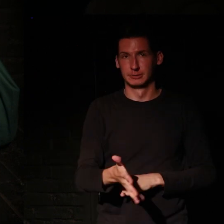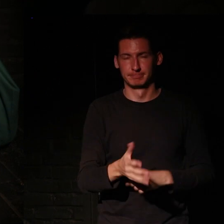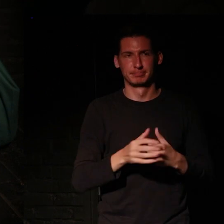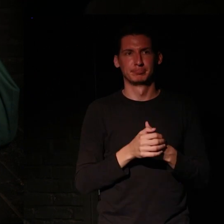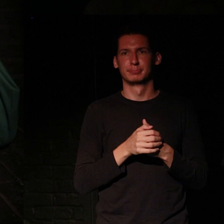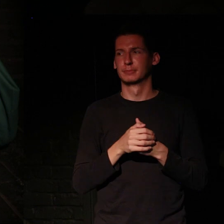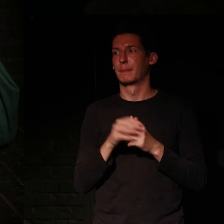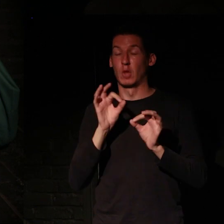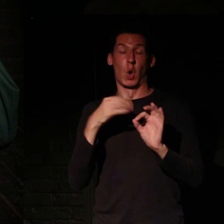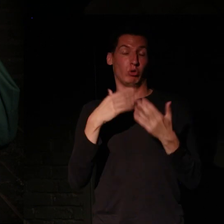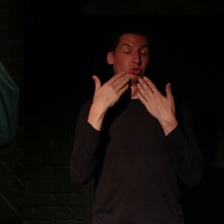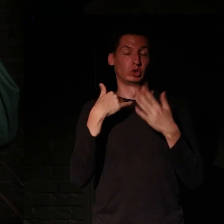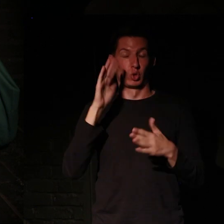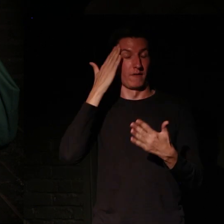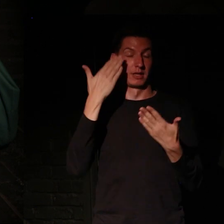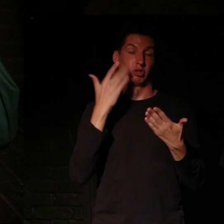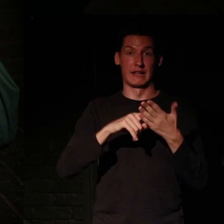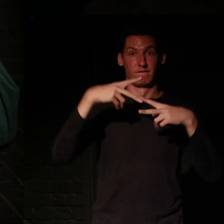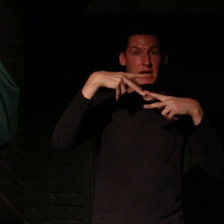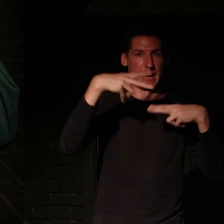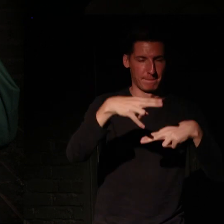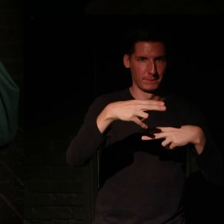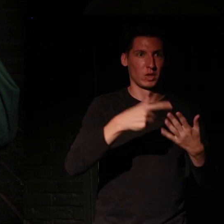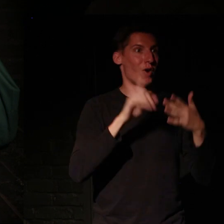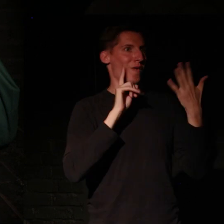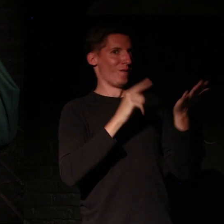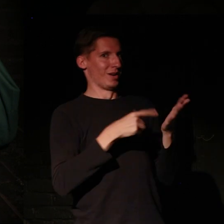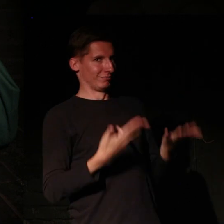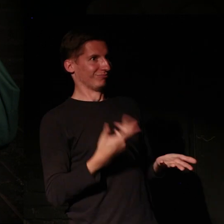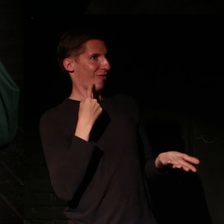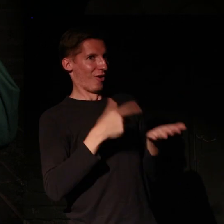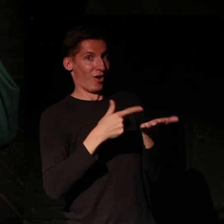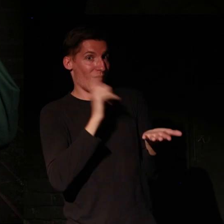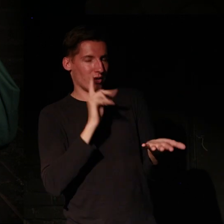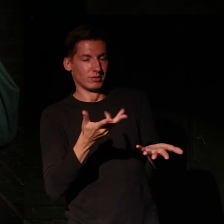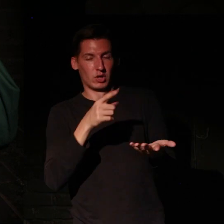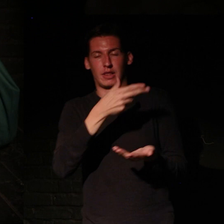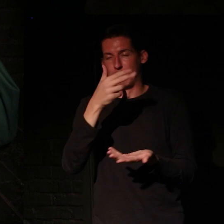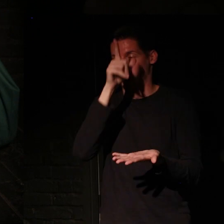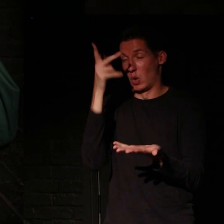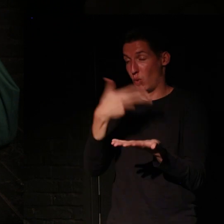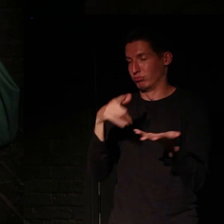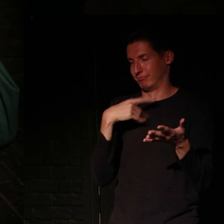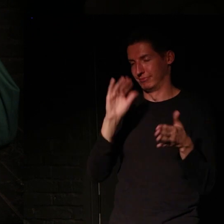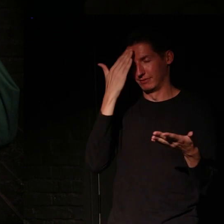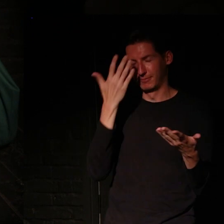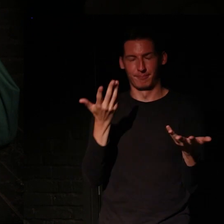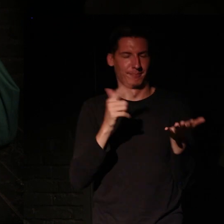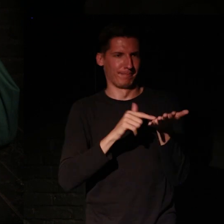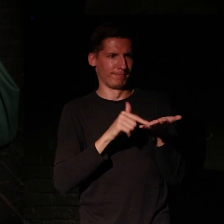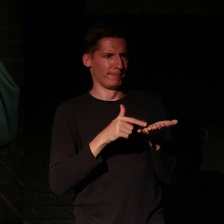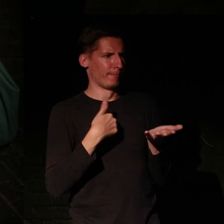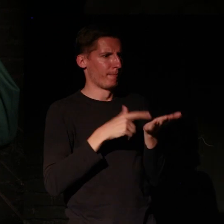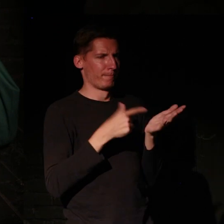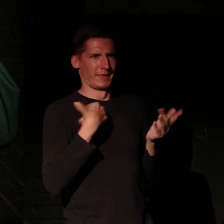się dowiadujemy no właśnie, o tych ludziach. I co to znaczy, że właśnie, czy